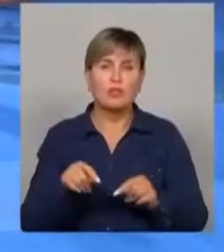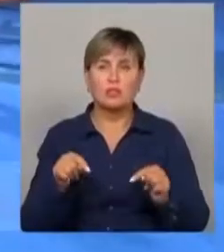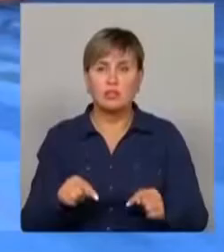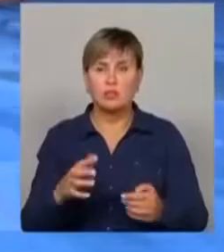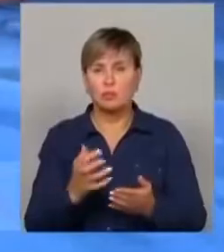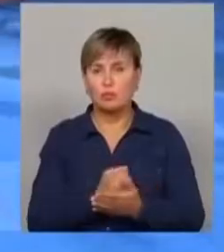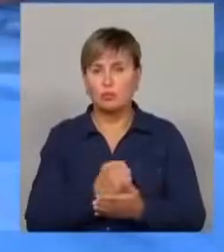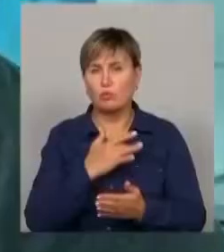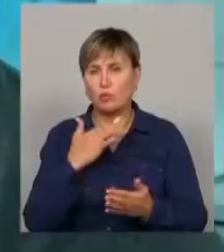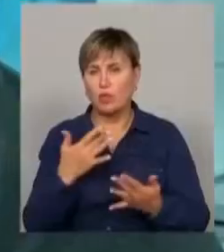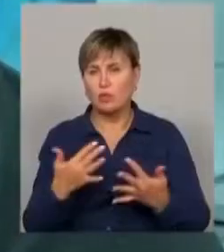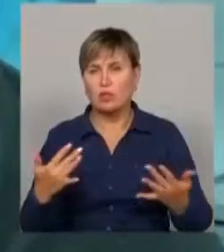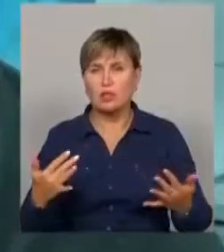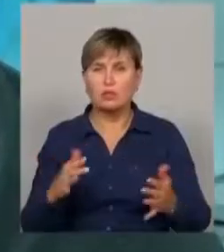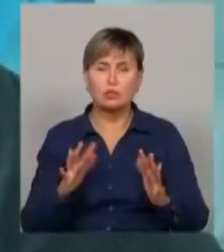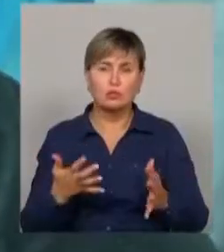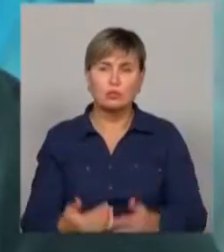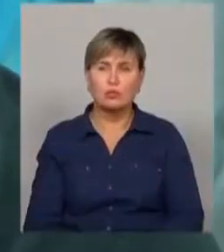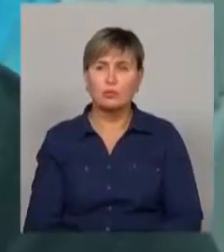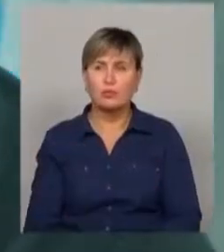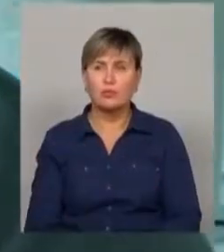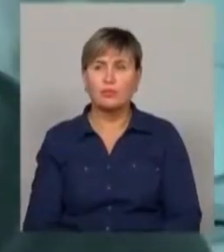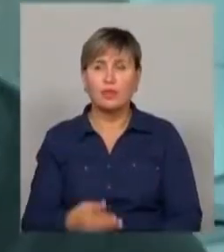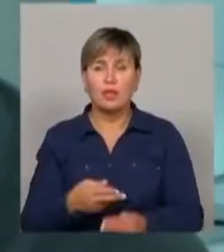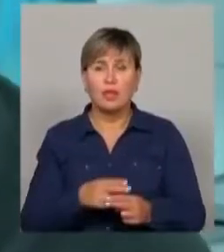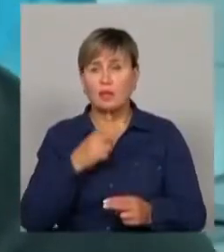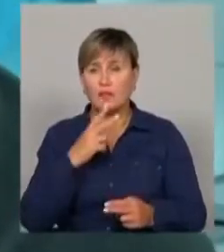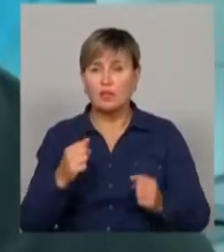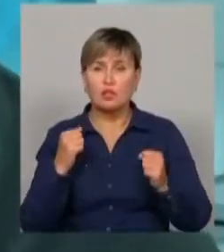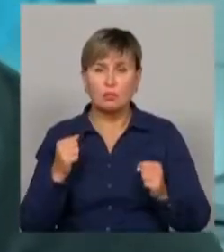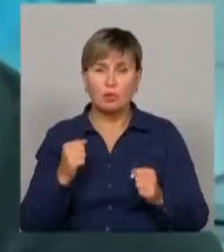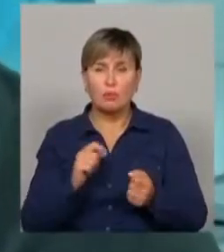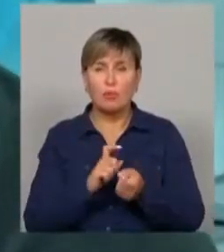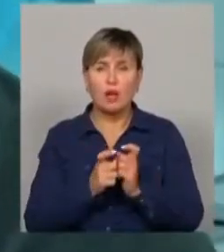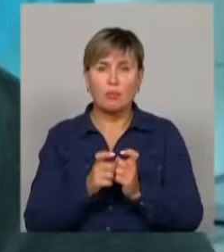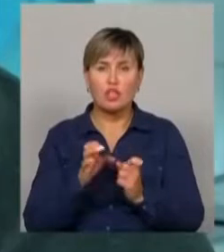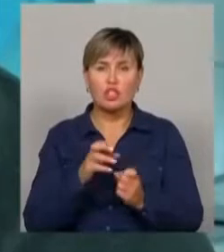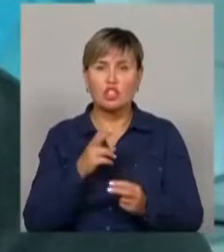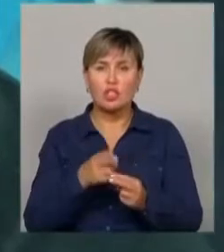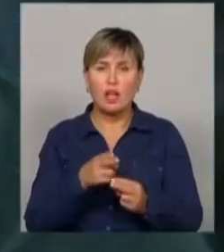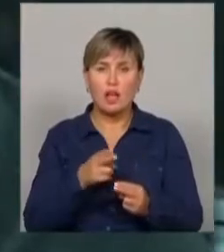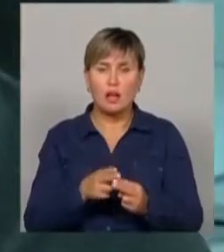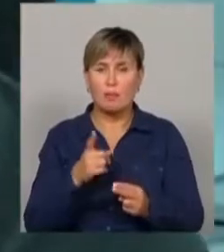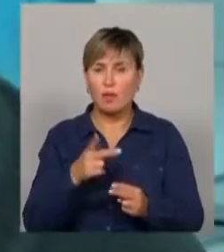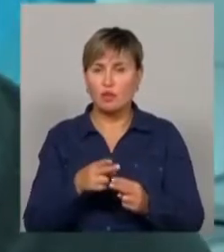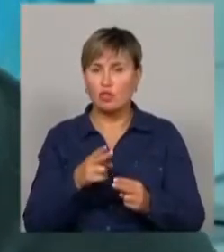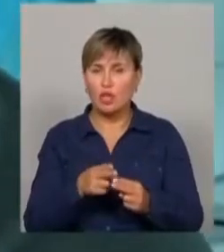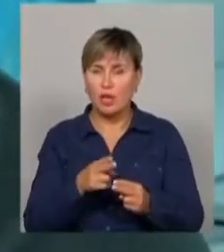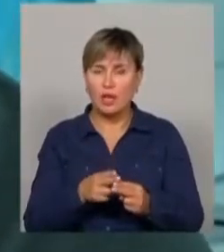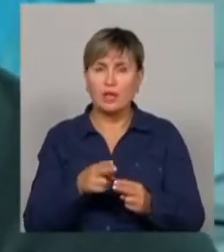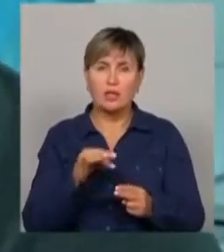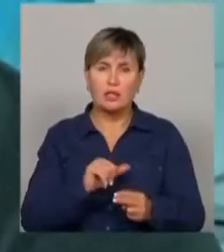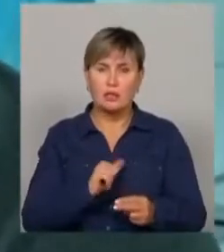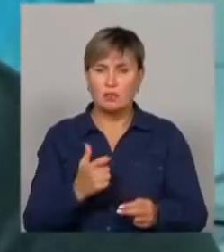складывается много факторов. Понимаете, пауэрлифтинг – это такой вид спорта, где идет борьба с железом. В первую очередь железом, во вторую очередь самим